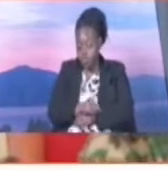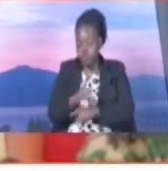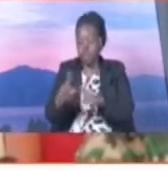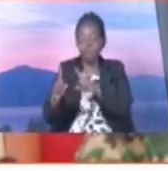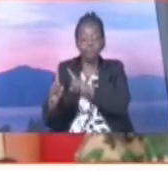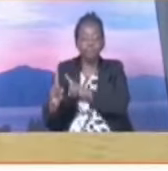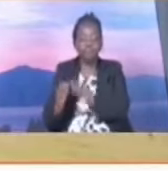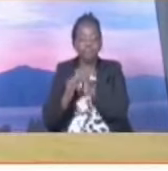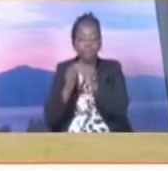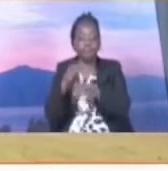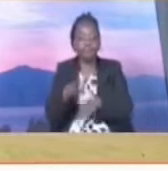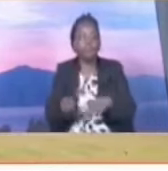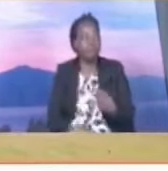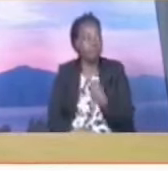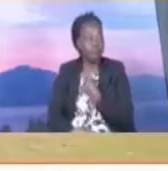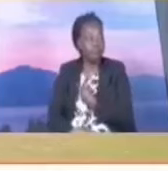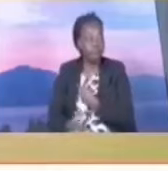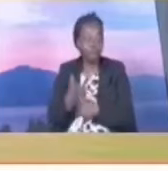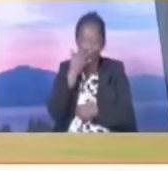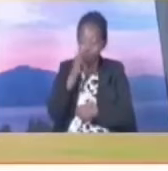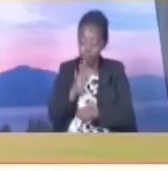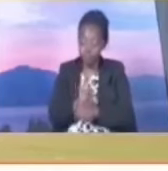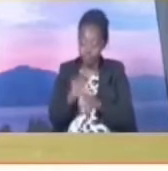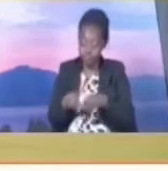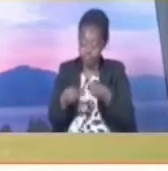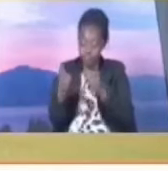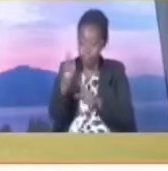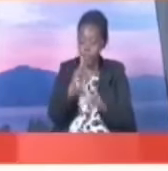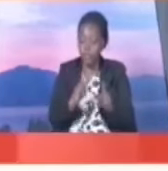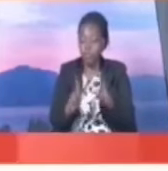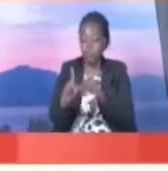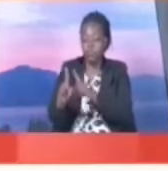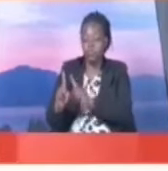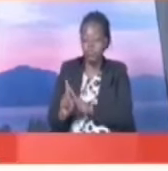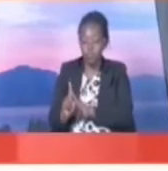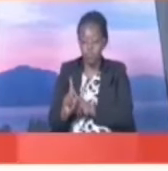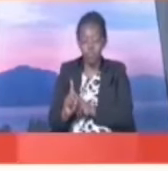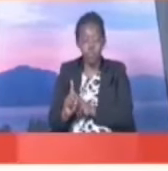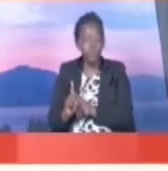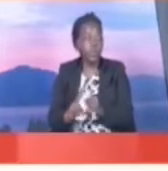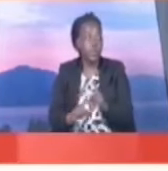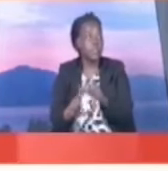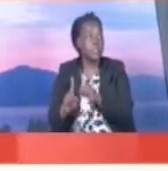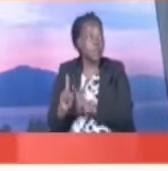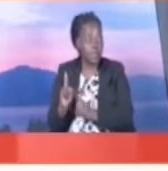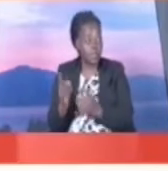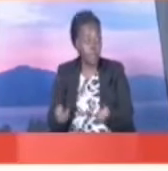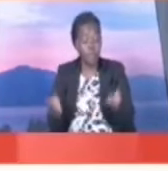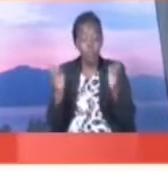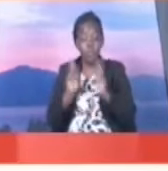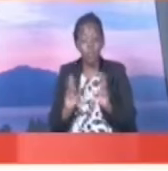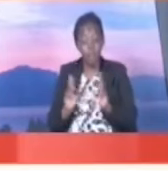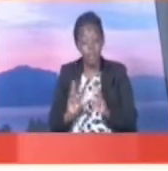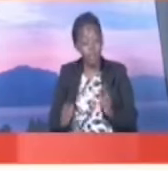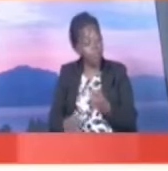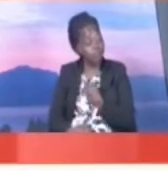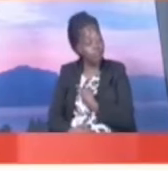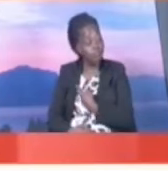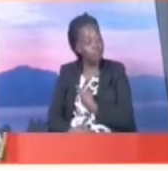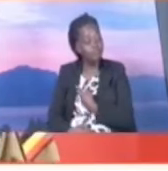bakulembeddwa Nicholas Kamusiime beeyamye okuwa abantu ba Kabaka obukuumi. Security, tuli ready oba